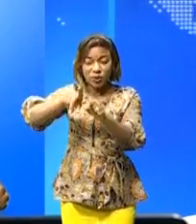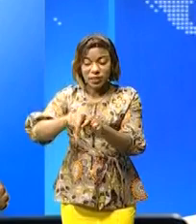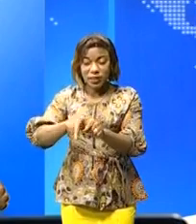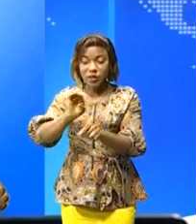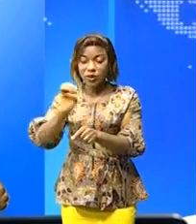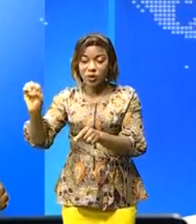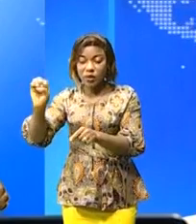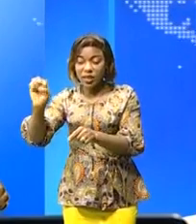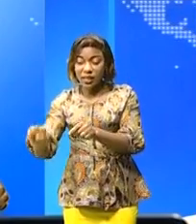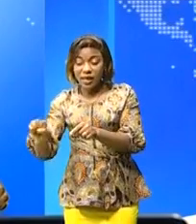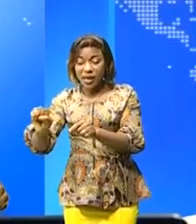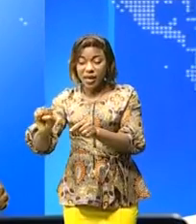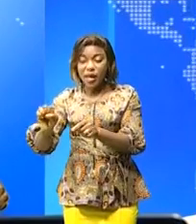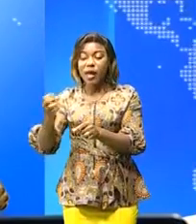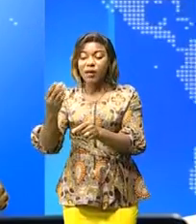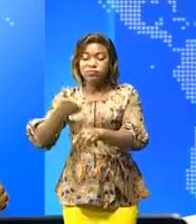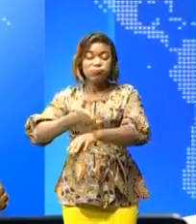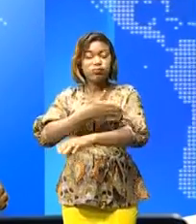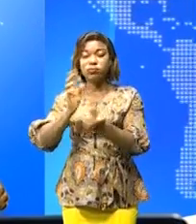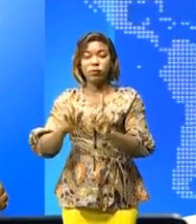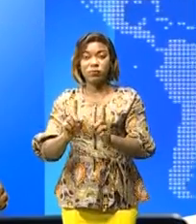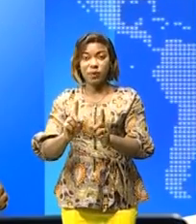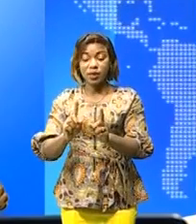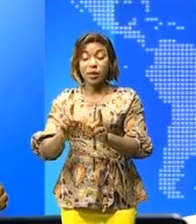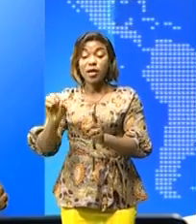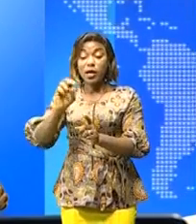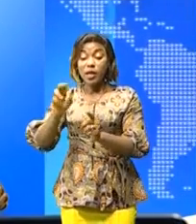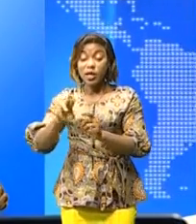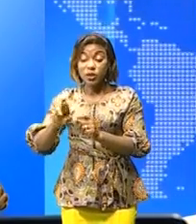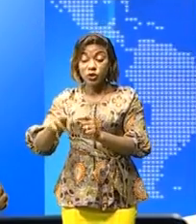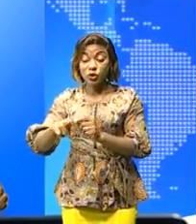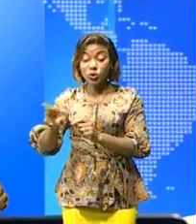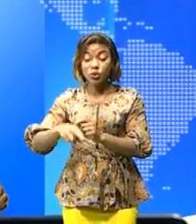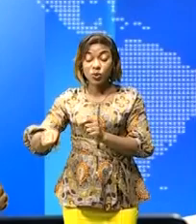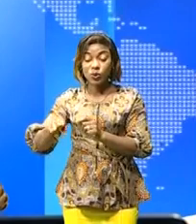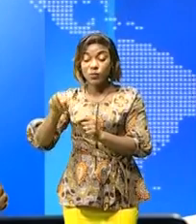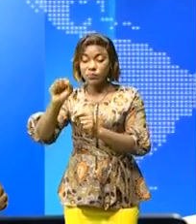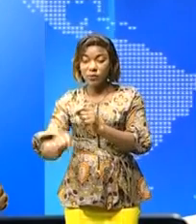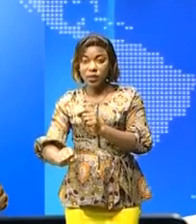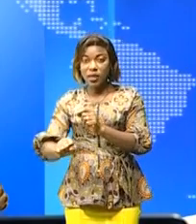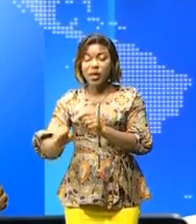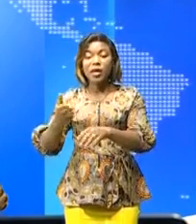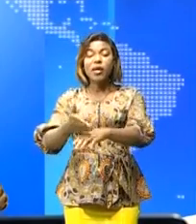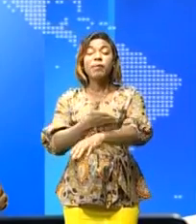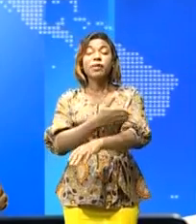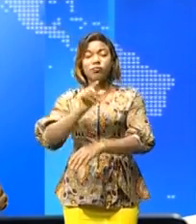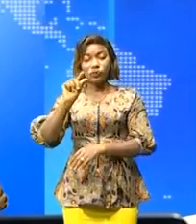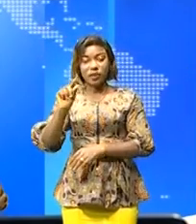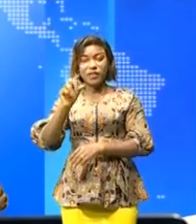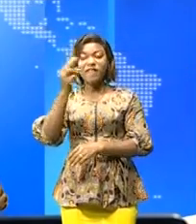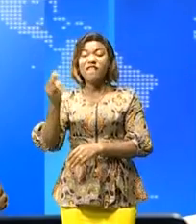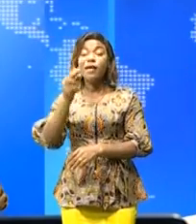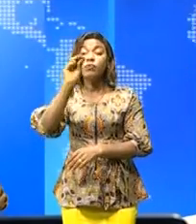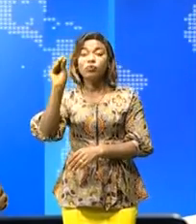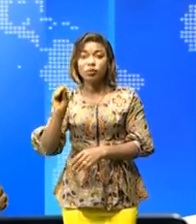pas subi la flambée de prix. Par contre, la zone sud connaît une hausse de 20% pour l'essence et le pétrole,